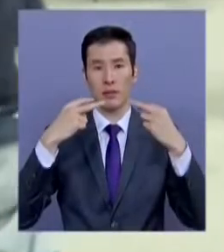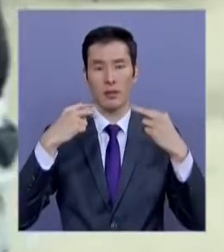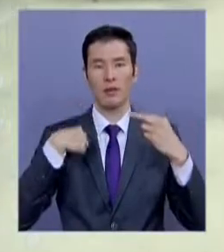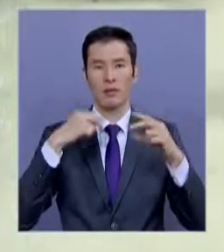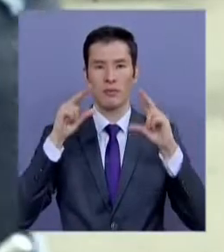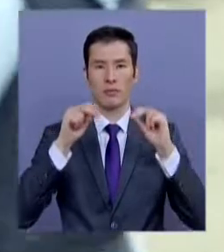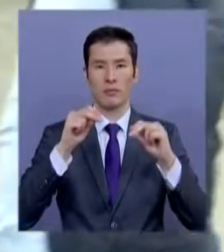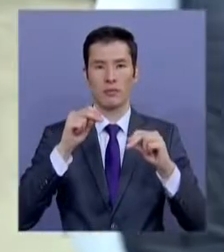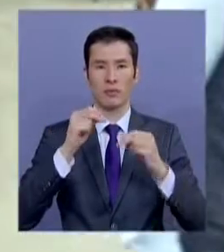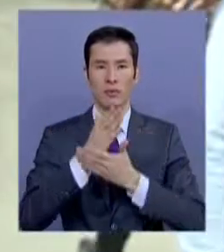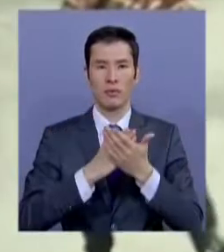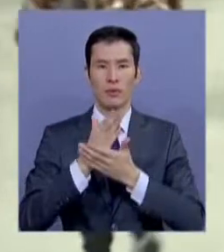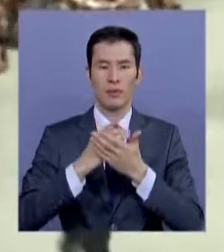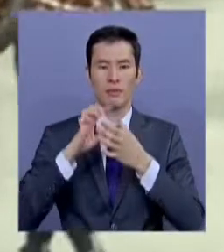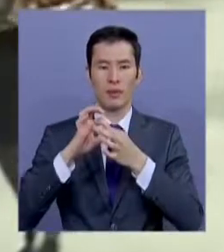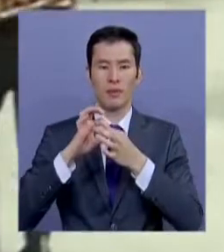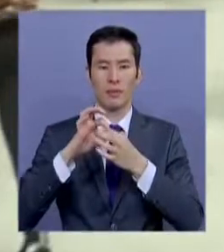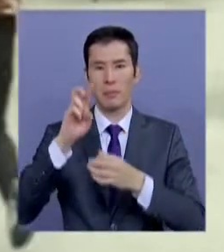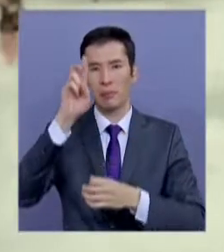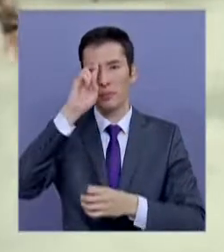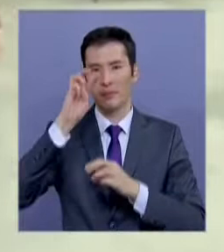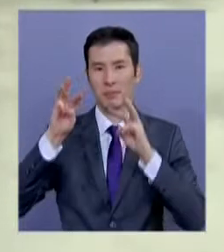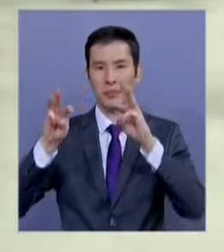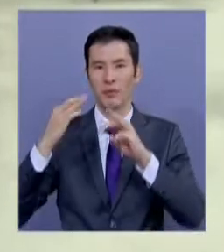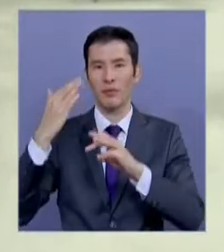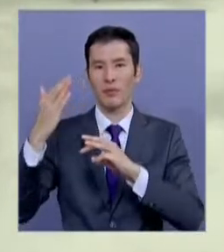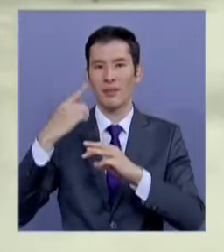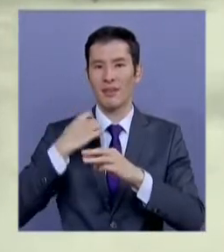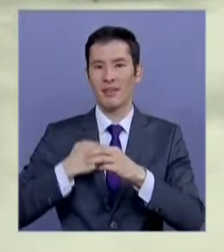Осы президенттік полкқа келгеніме өте қуаныштымын.